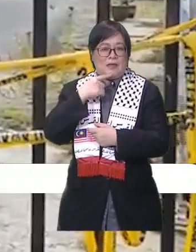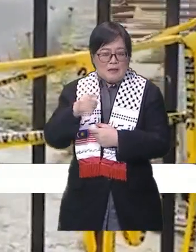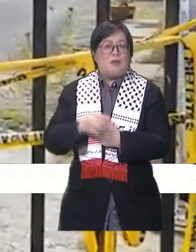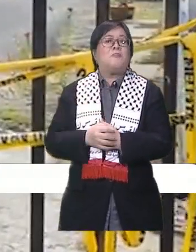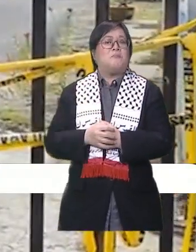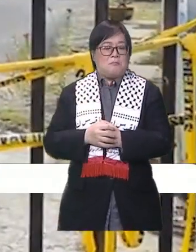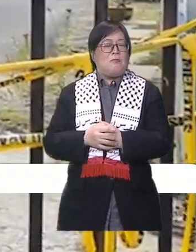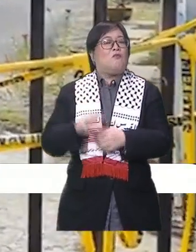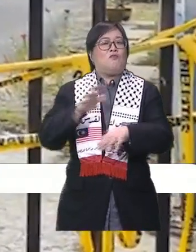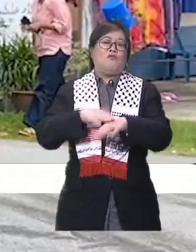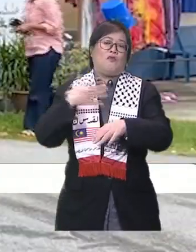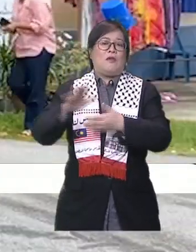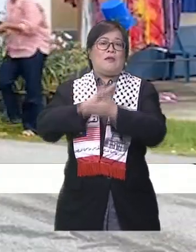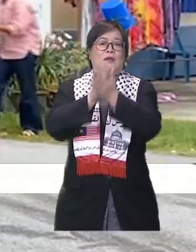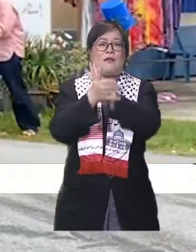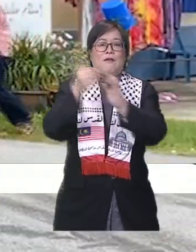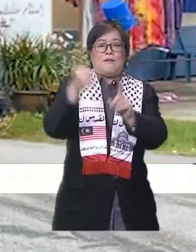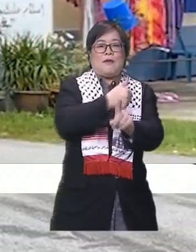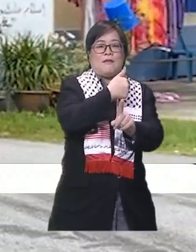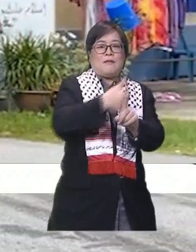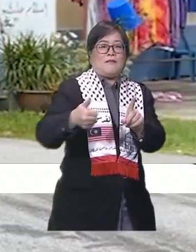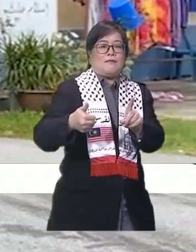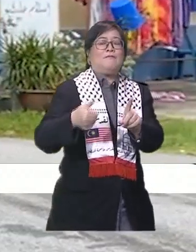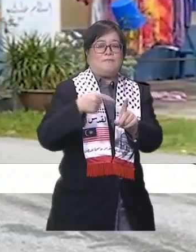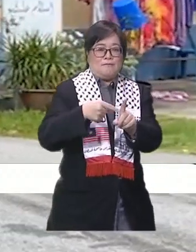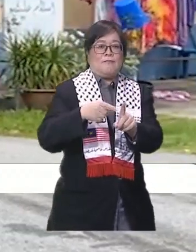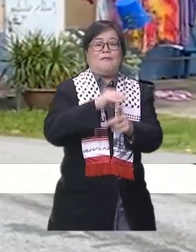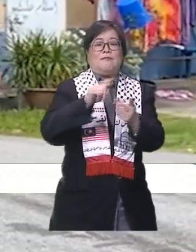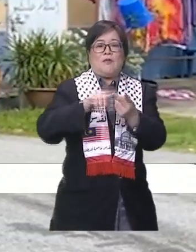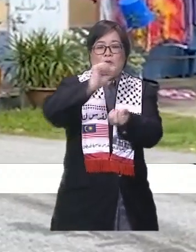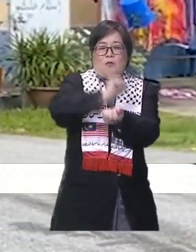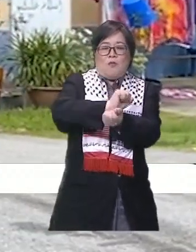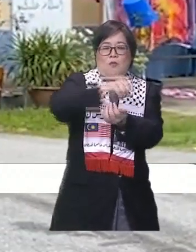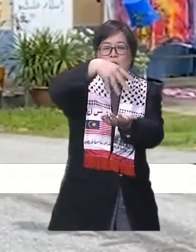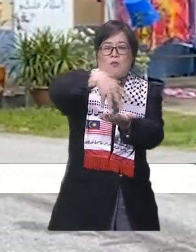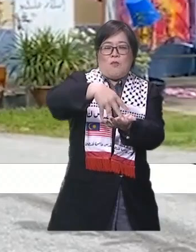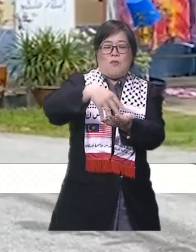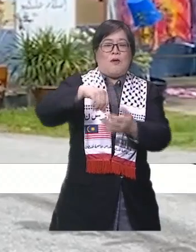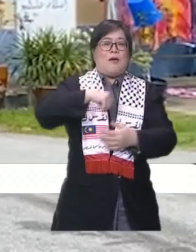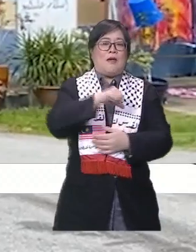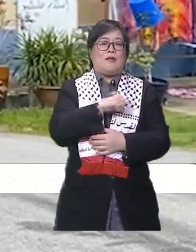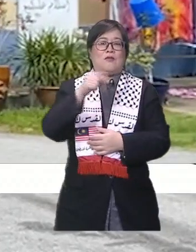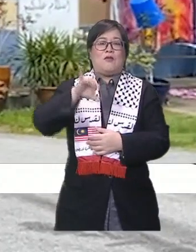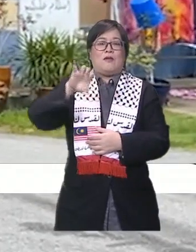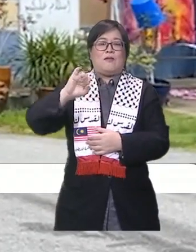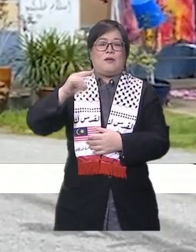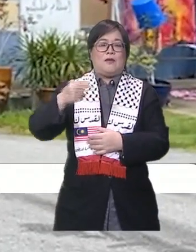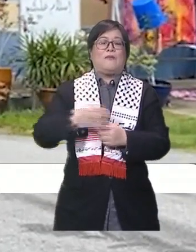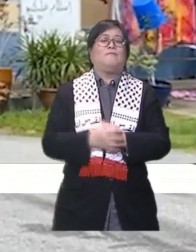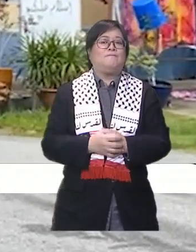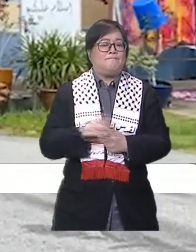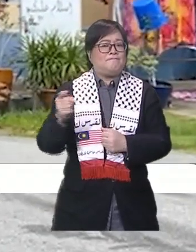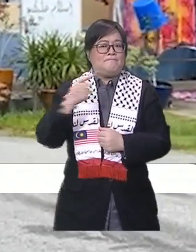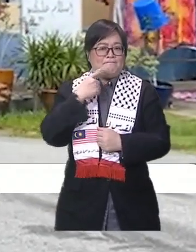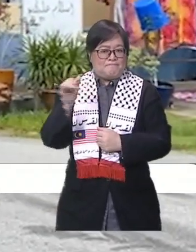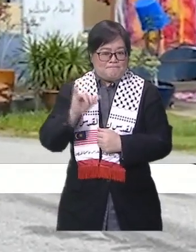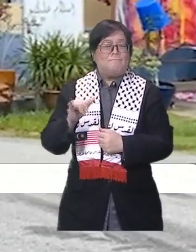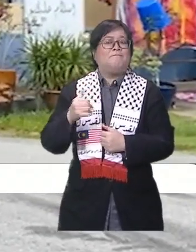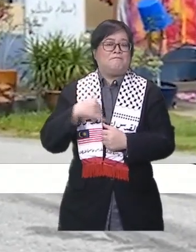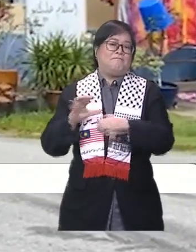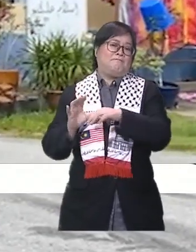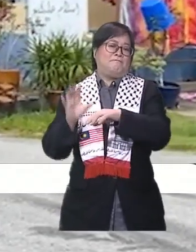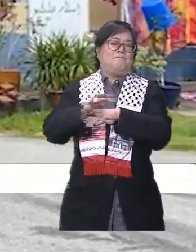yang dikatakan pernah menjadi mangsa penindasan serta dikurung ahli gisbh mangsa juga mendakwa dirinya